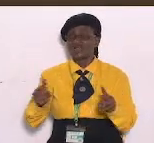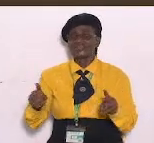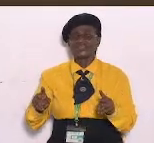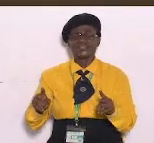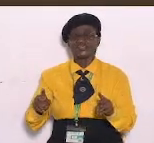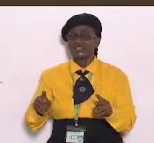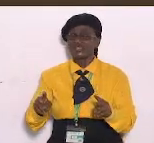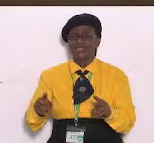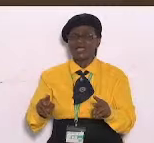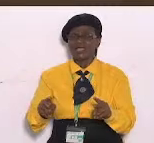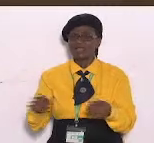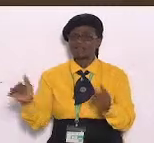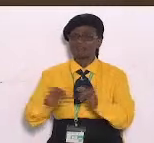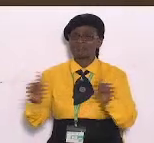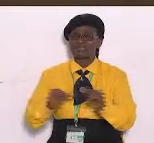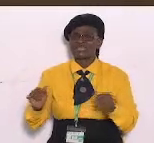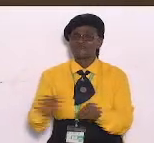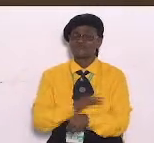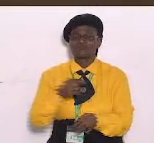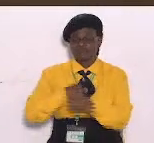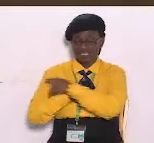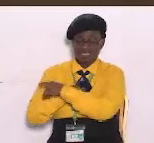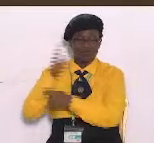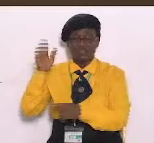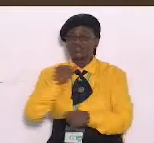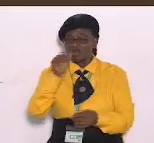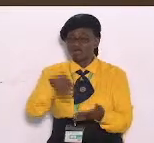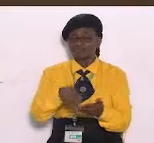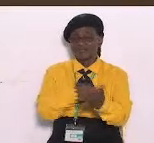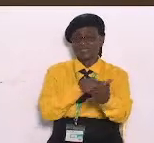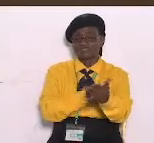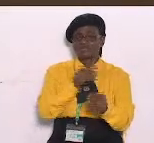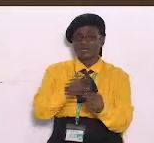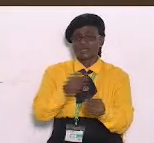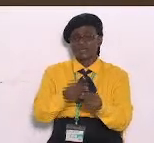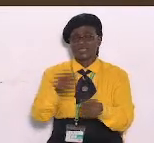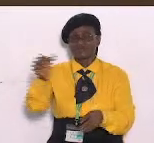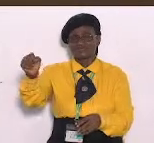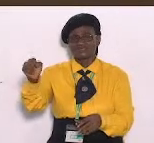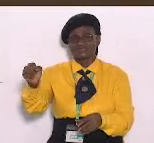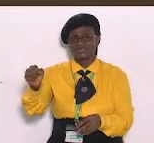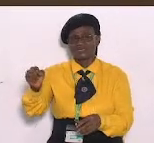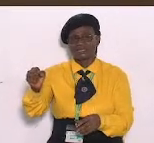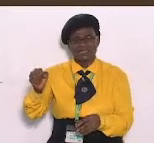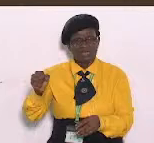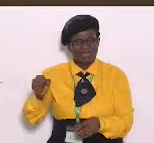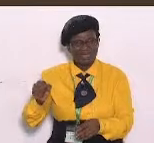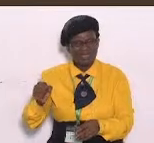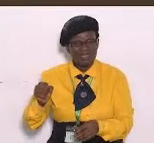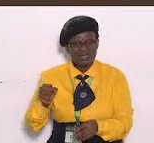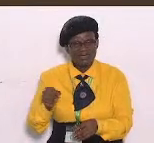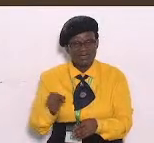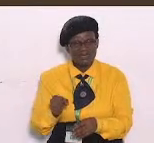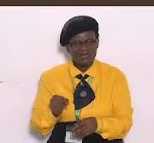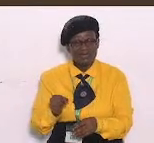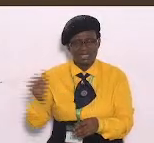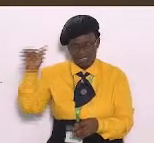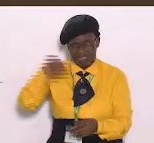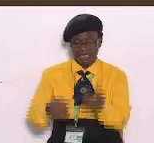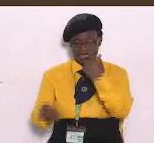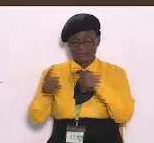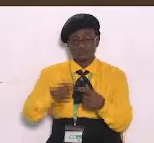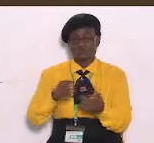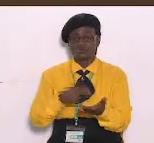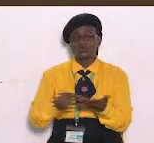Rascal que tout les con tout le monde les connaisse ils se sont rencontré